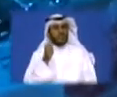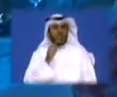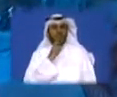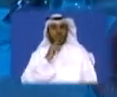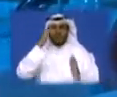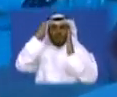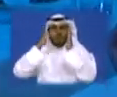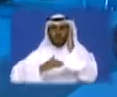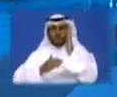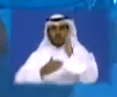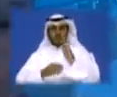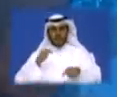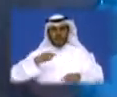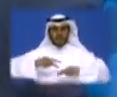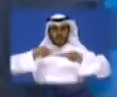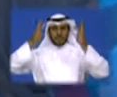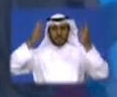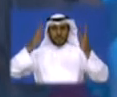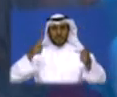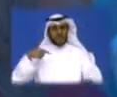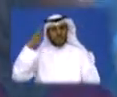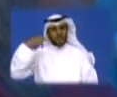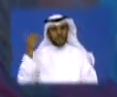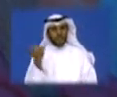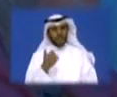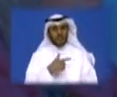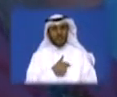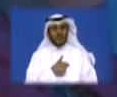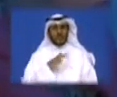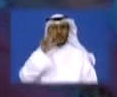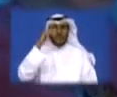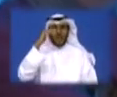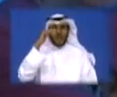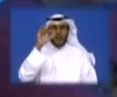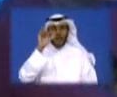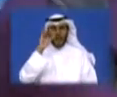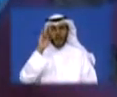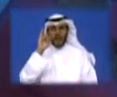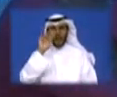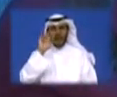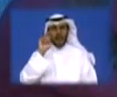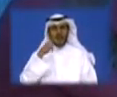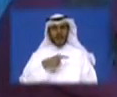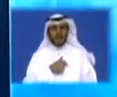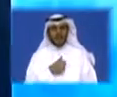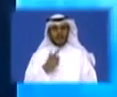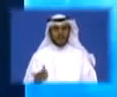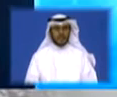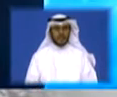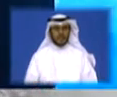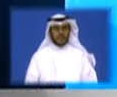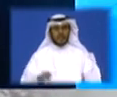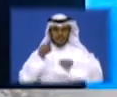المؤسسات المالية، قفز مفهوم الحوكمة إلى صدارة الأولويات وإن كانت بدرجات متفاوتة بين